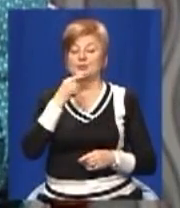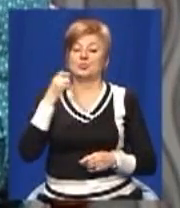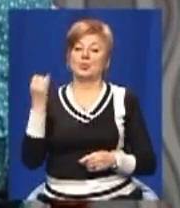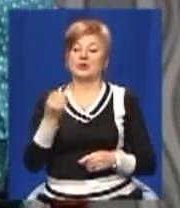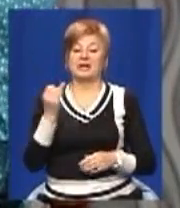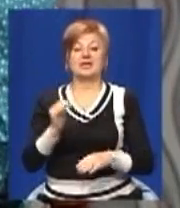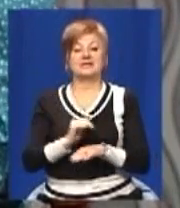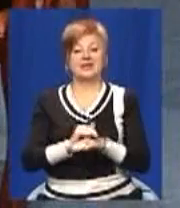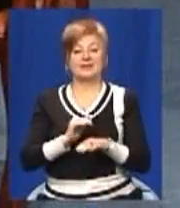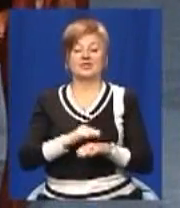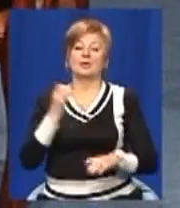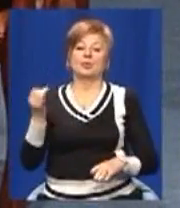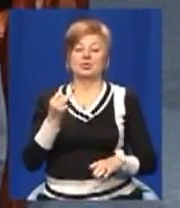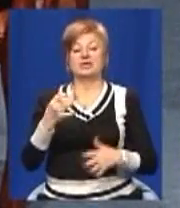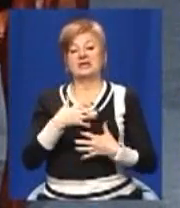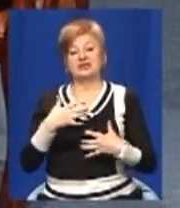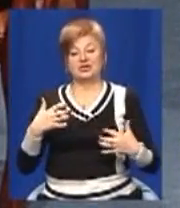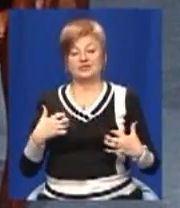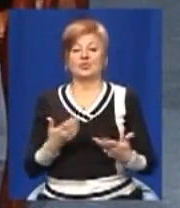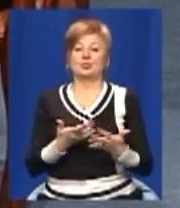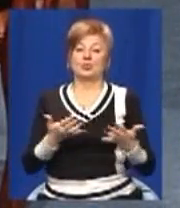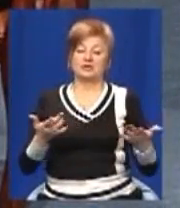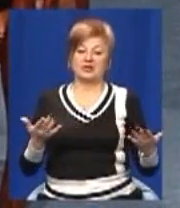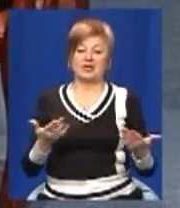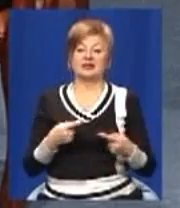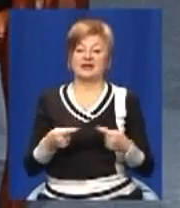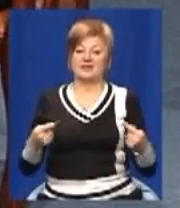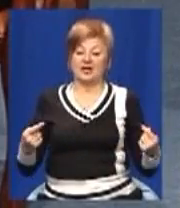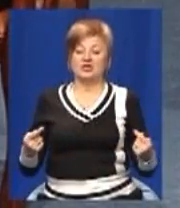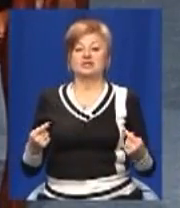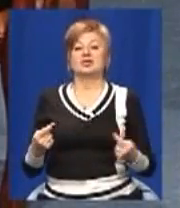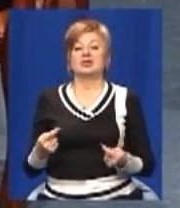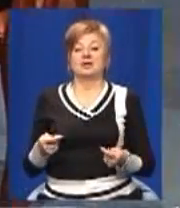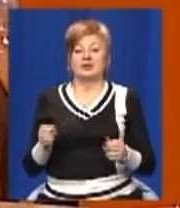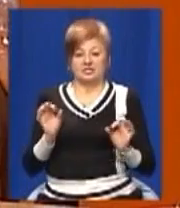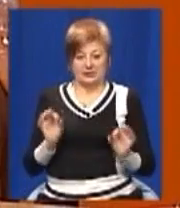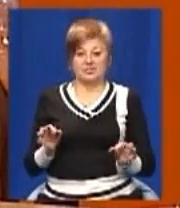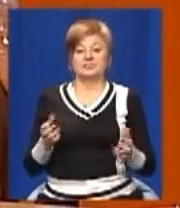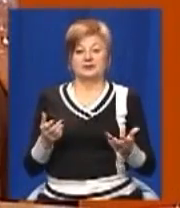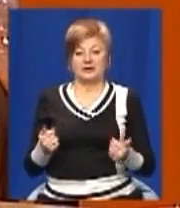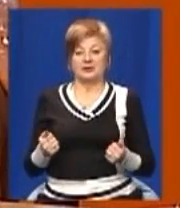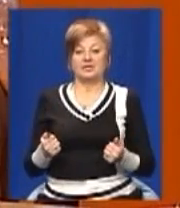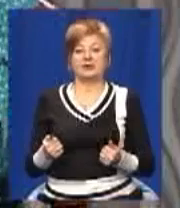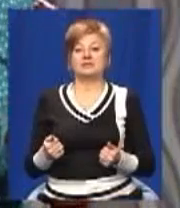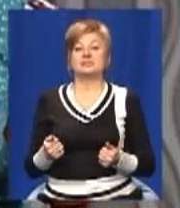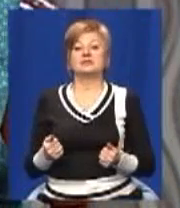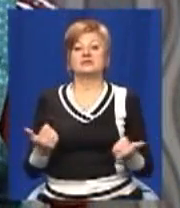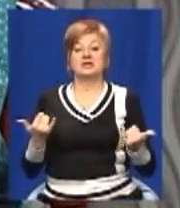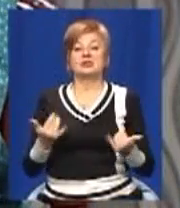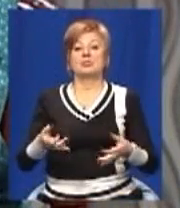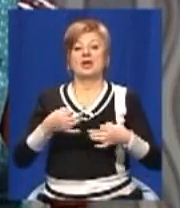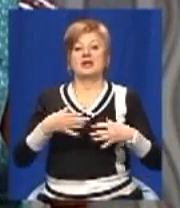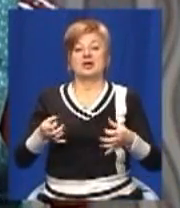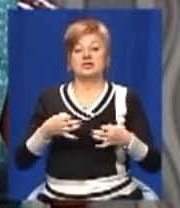цікавих фактів, про цікавих тварин, про цікаві речі і тому подібне. Так, Фелікс? Так. Так, Фелікс, а тепер скажи,